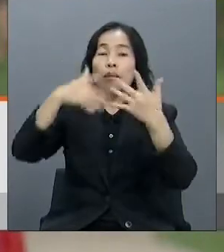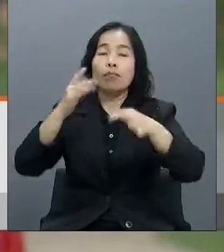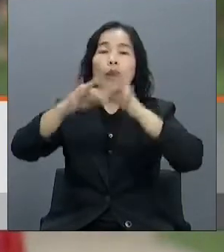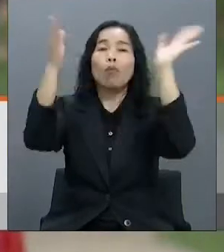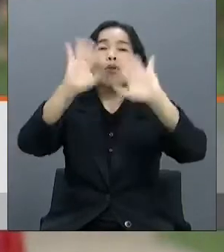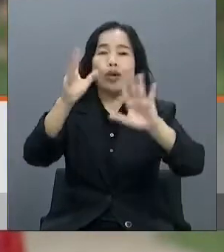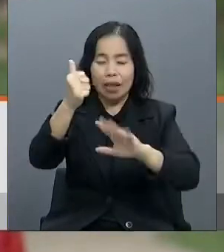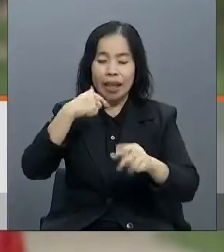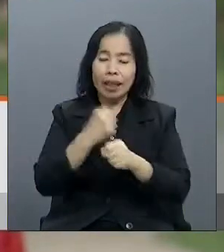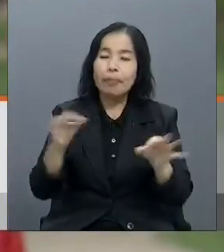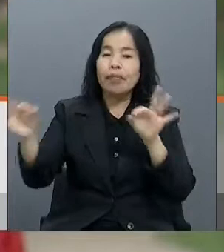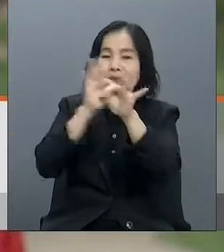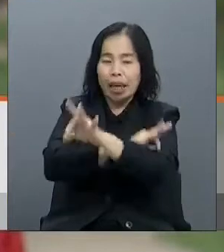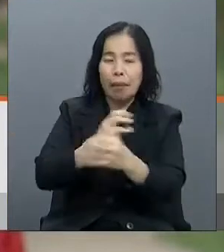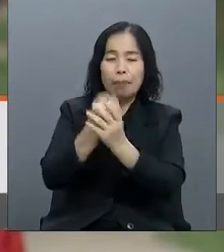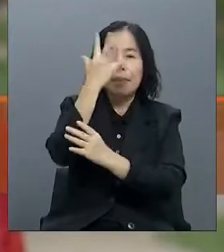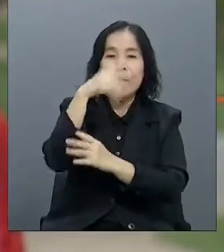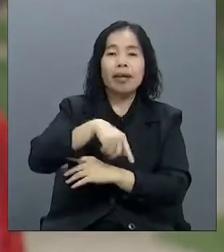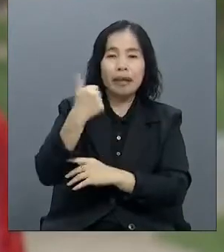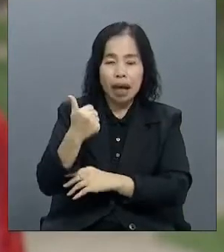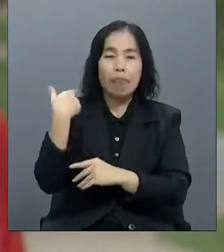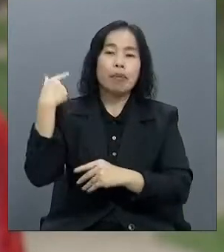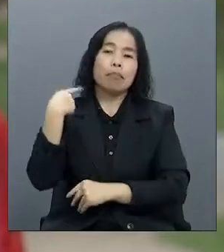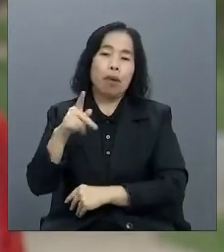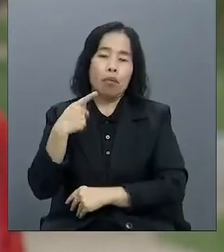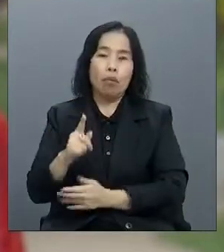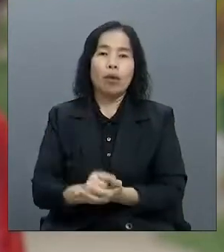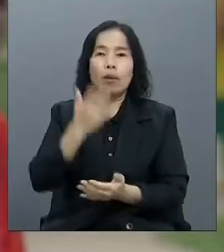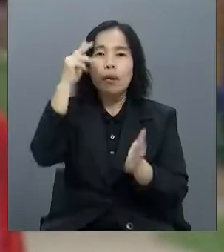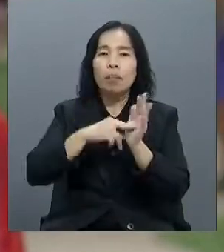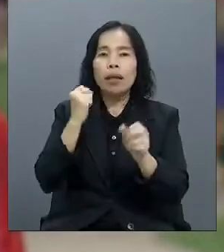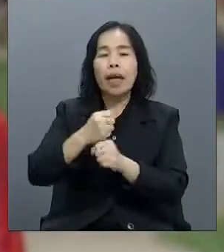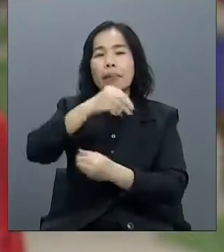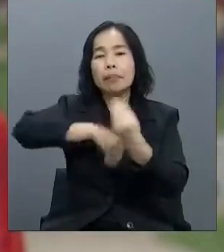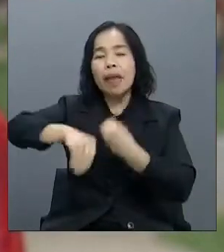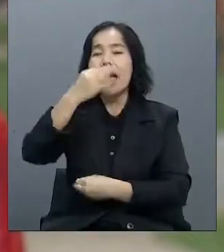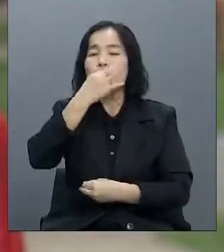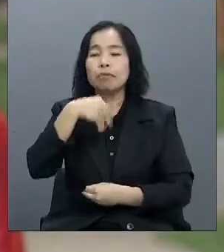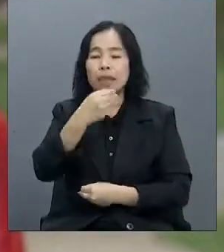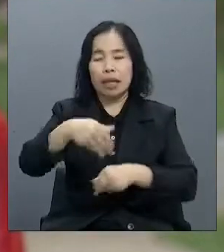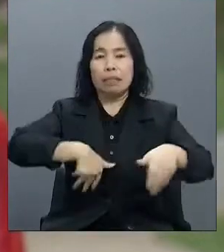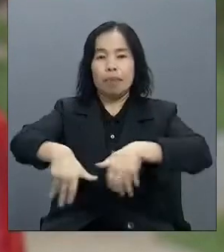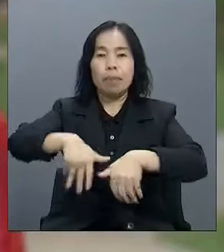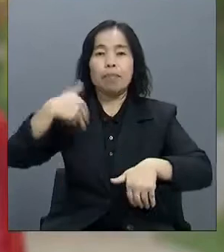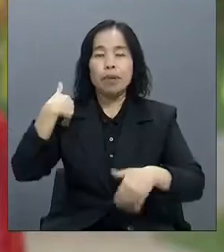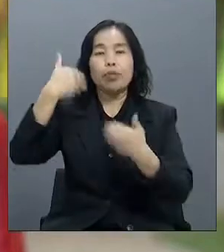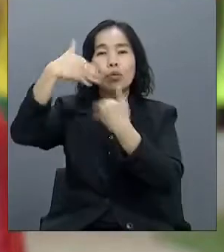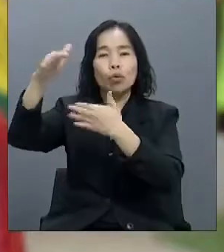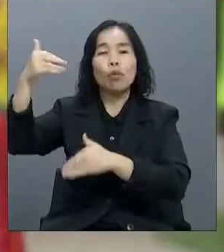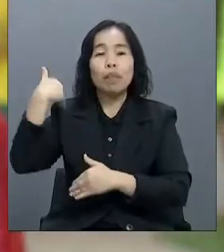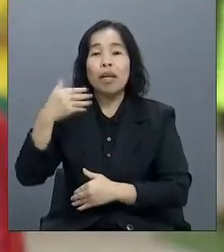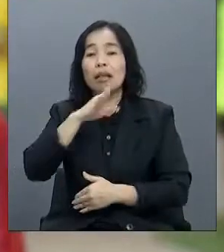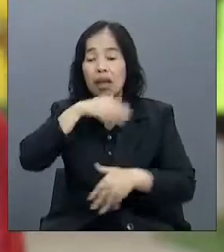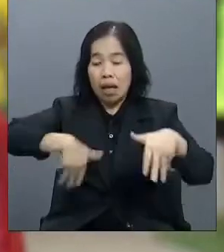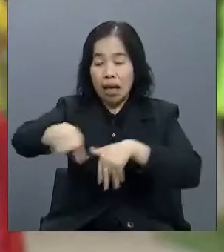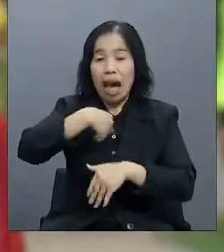ได้อย่างที่ช่วยที่เป็นประโยชน์ก็คือมันสามารถสร้างอาชีพให้ชาวบ้านด้วยเพราะฉะนั้นชาวบ้านบางส่วนถ้าเขามีอาชีพเขาอาจจะลดในเรื่อง